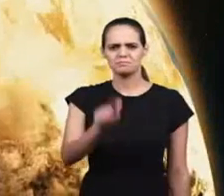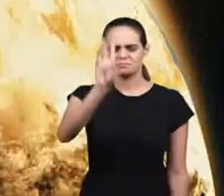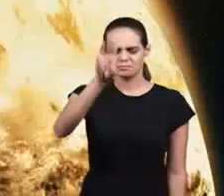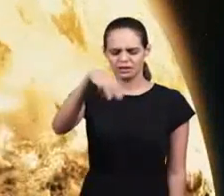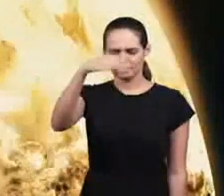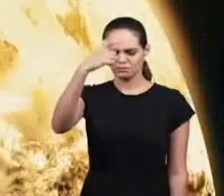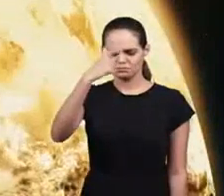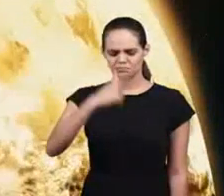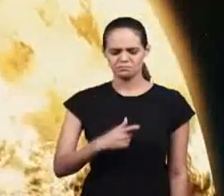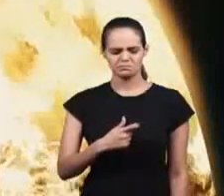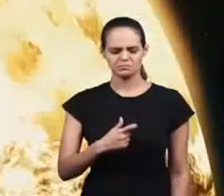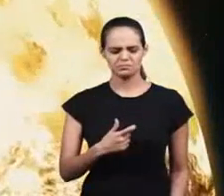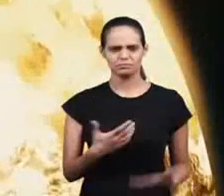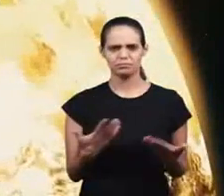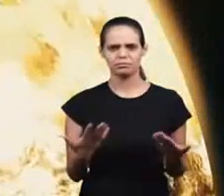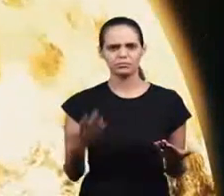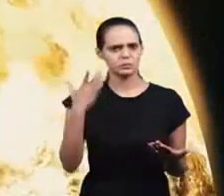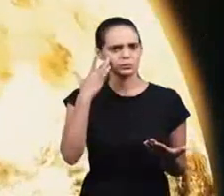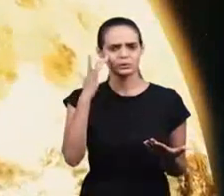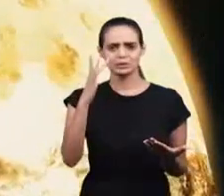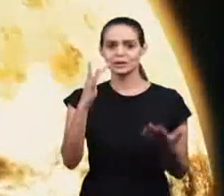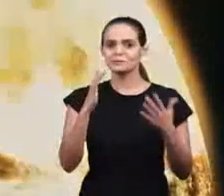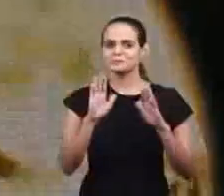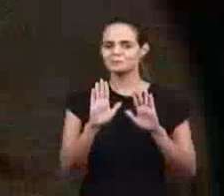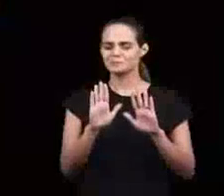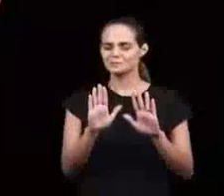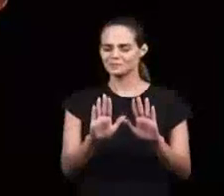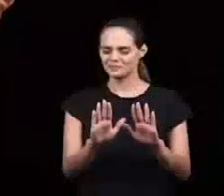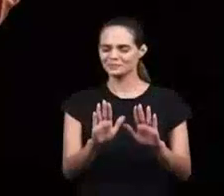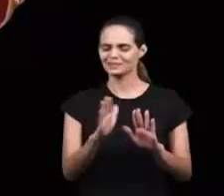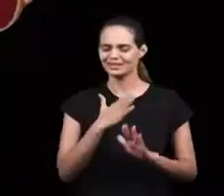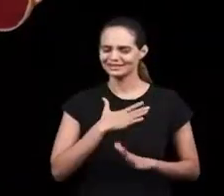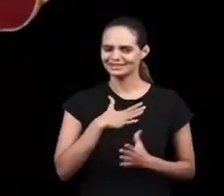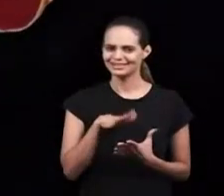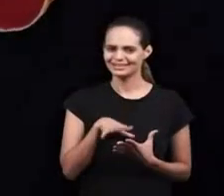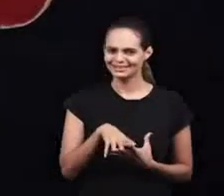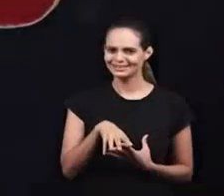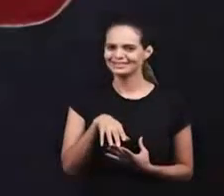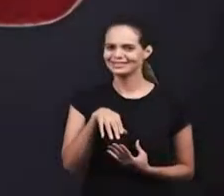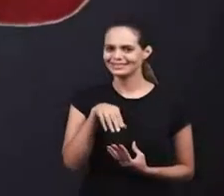Händen, aber wer bin ich?